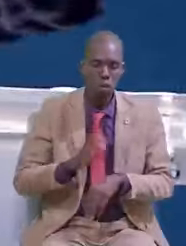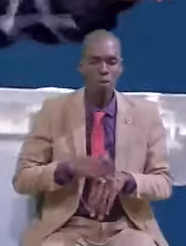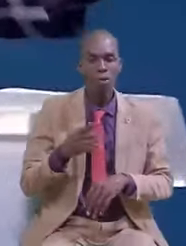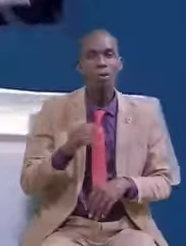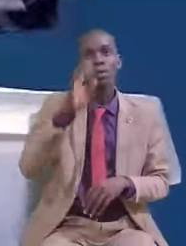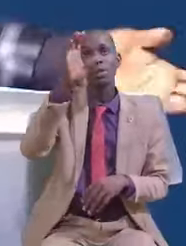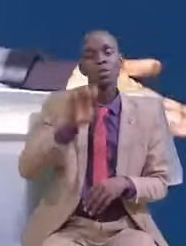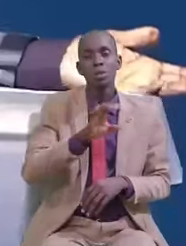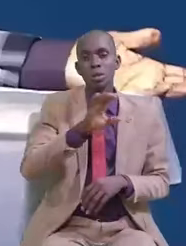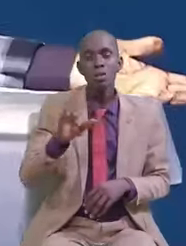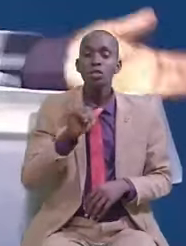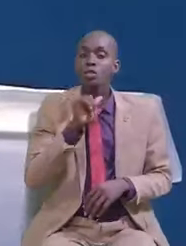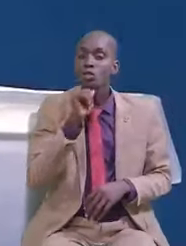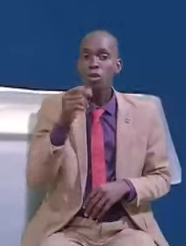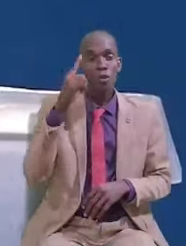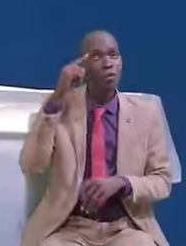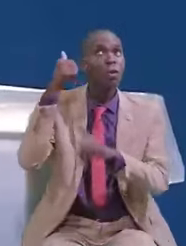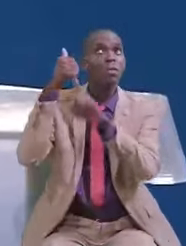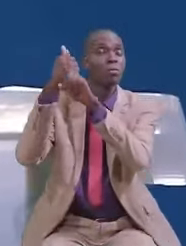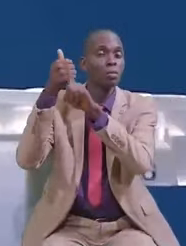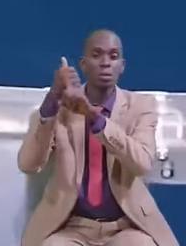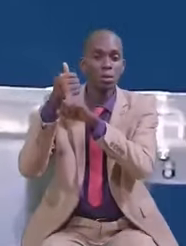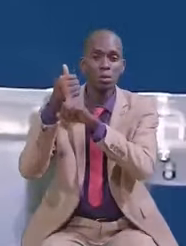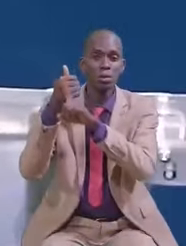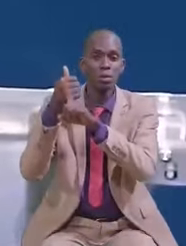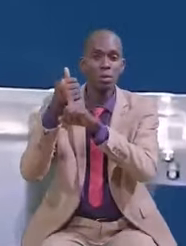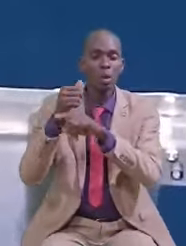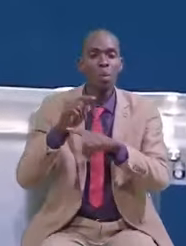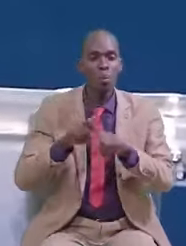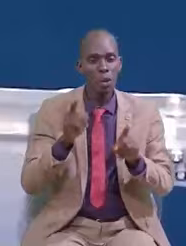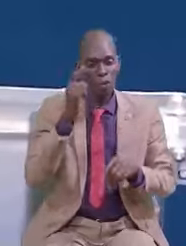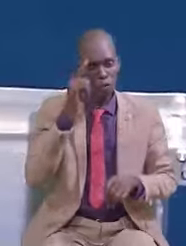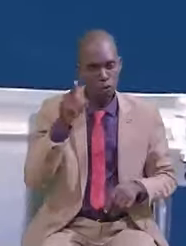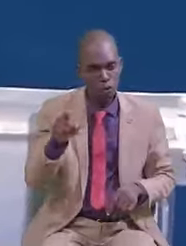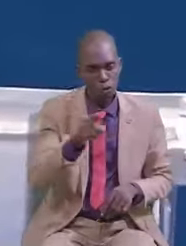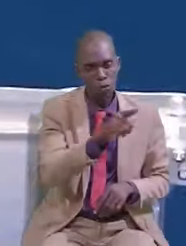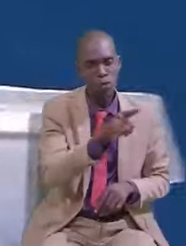non pour lui-même, mais pour vous, pour vous.